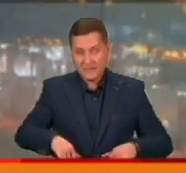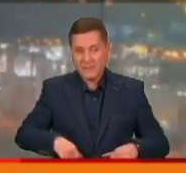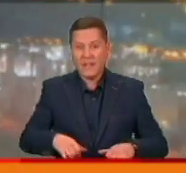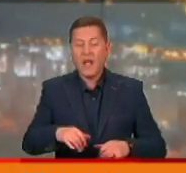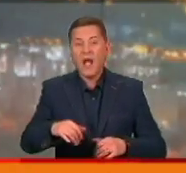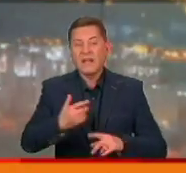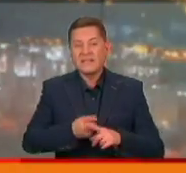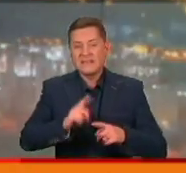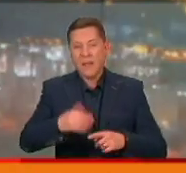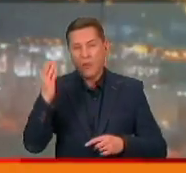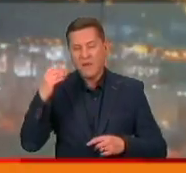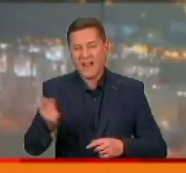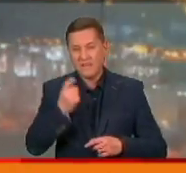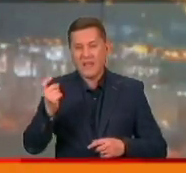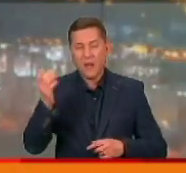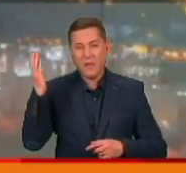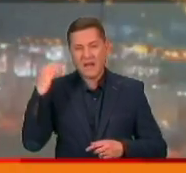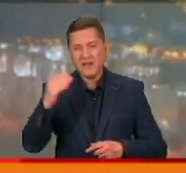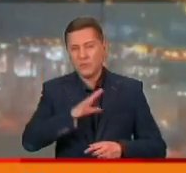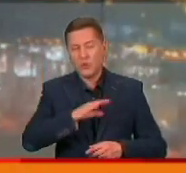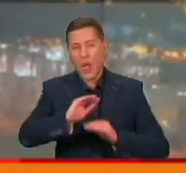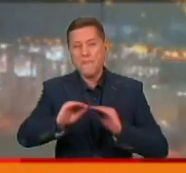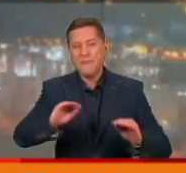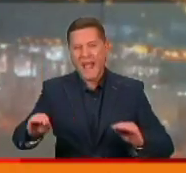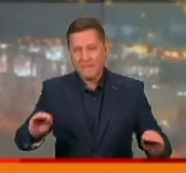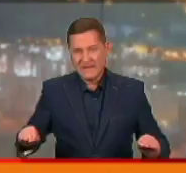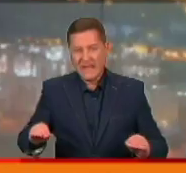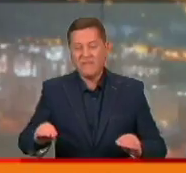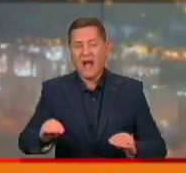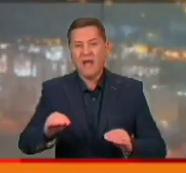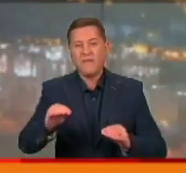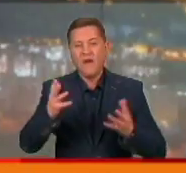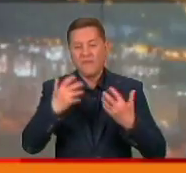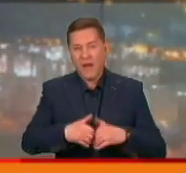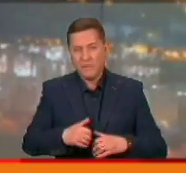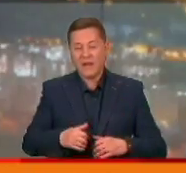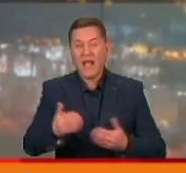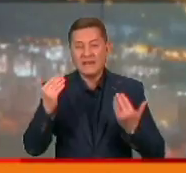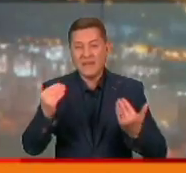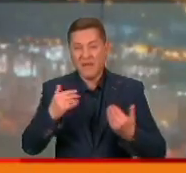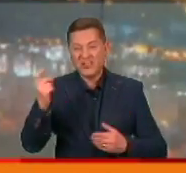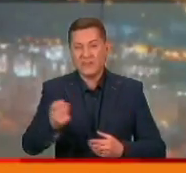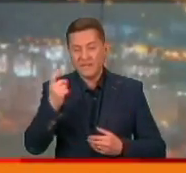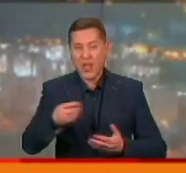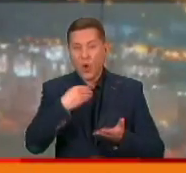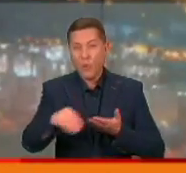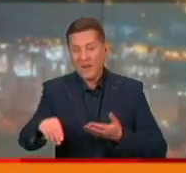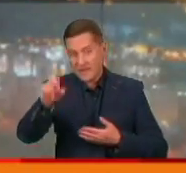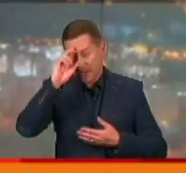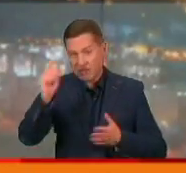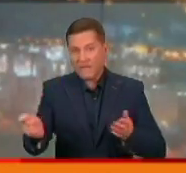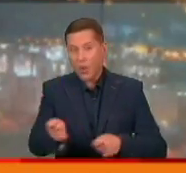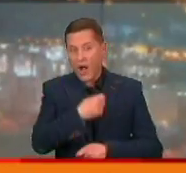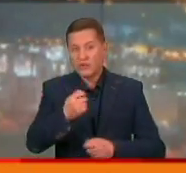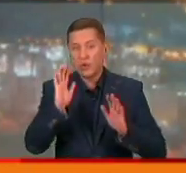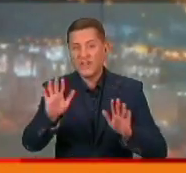попереднього власника. Колись тут була меблева фабрика, яку колишні господарі довели до банкрутства і руїни. Теперішні власники купили на державному аукціоні